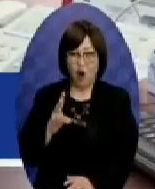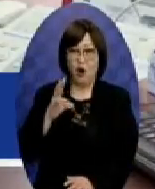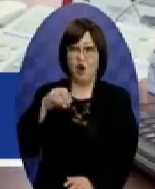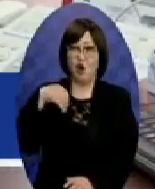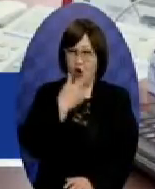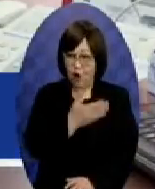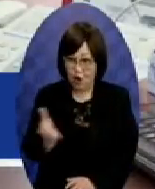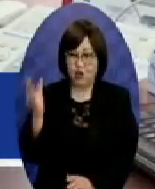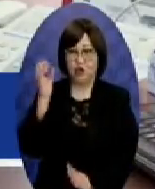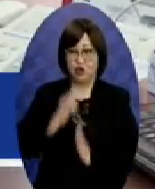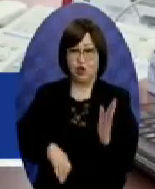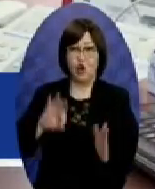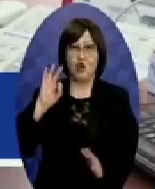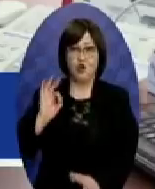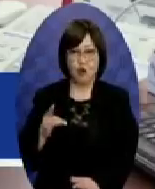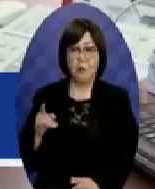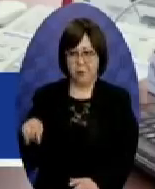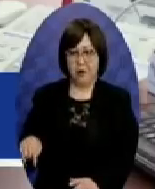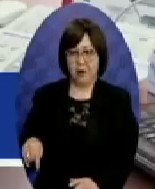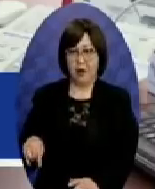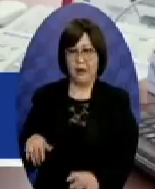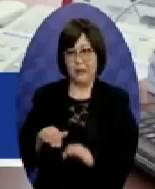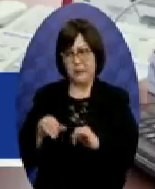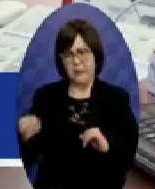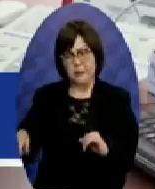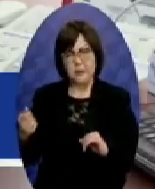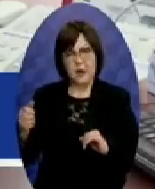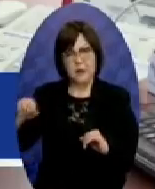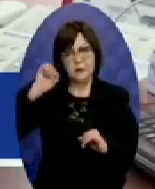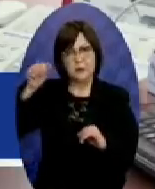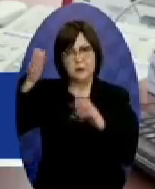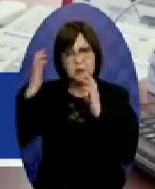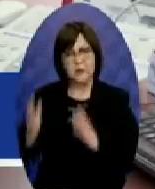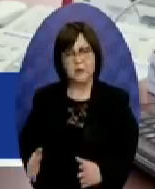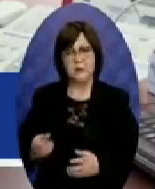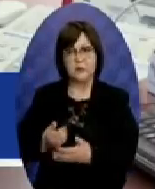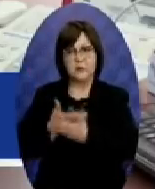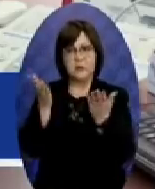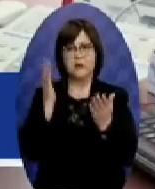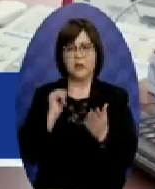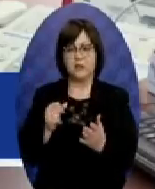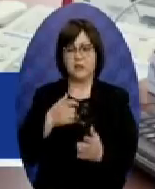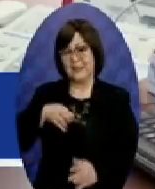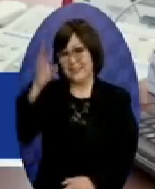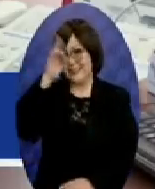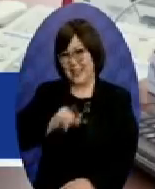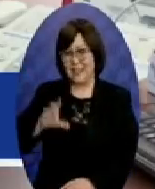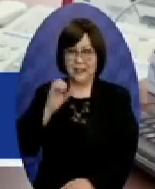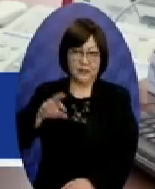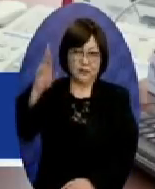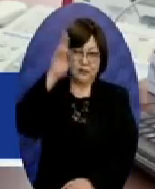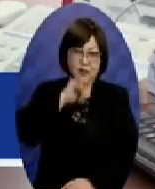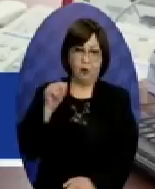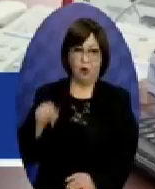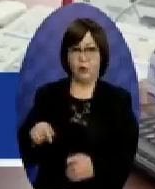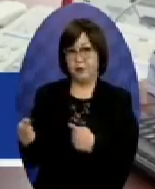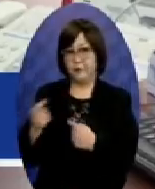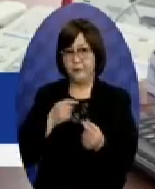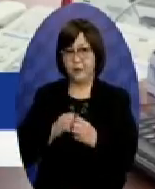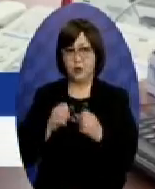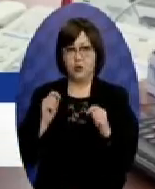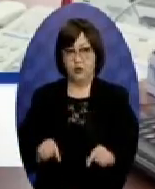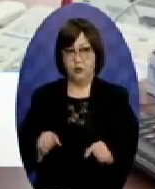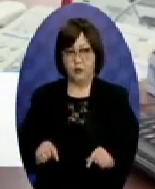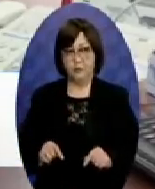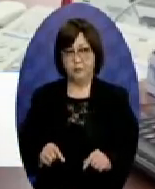А үүнийг бол одоо яг хэрхэн яаж шийдэх талаар бол бид нэр манай яам болон одоо сангийн яамн дээр яригдчихвэ. Өнөөдрийн байдлаар